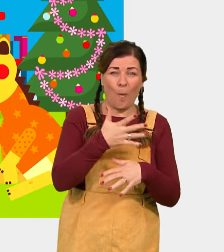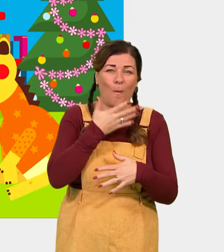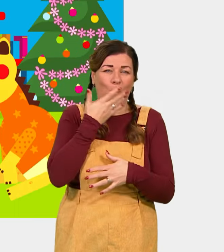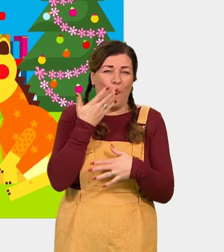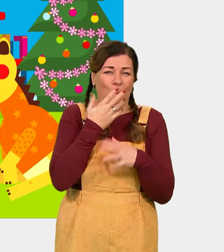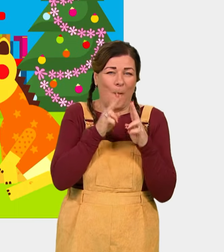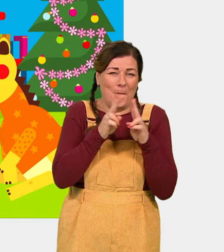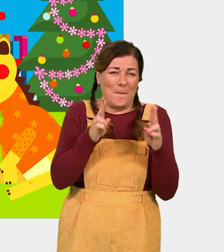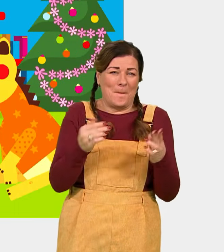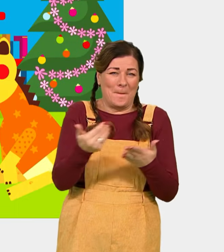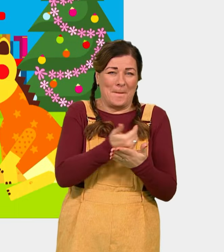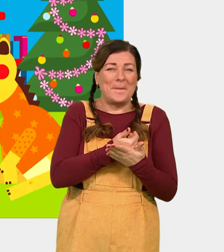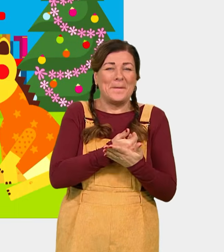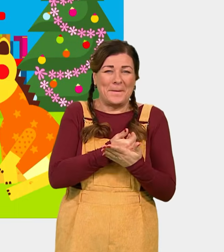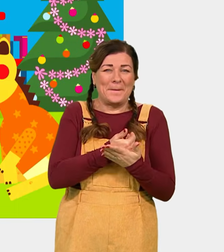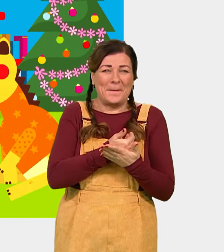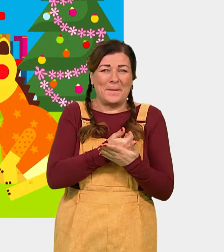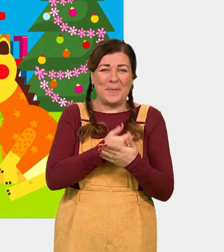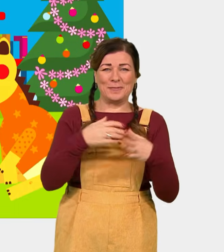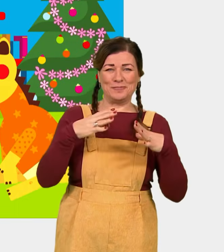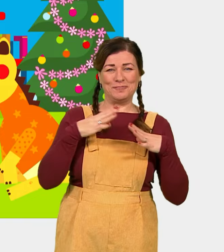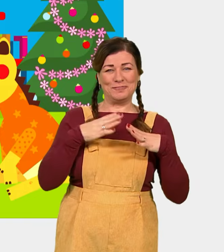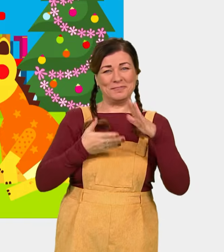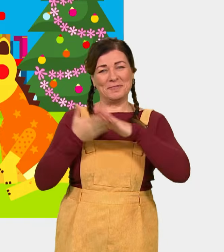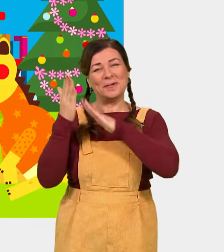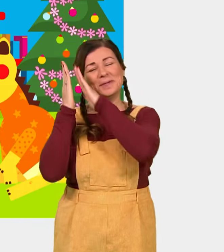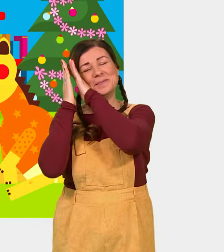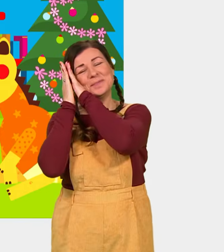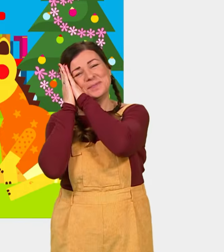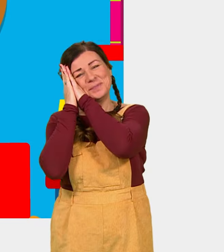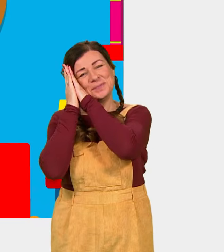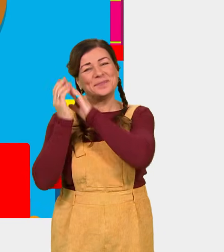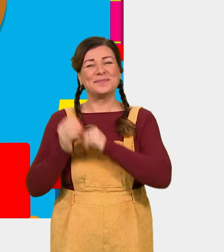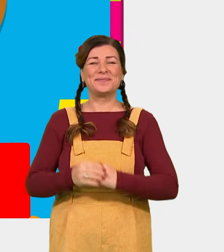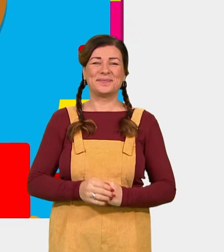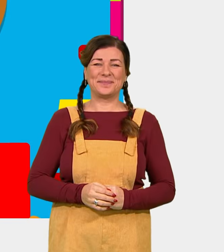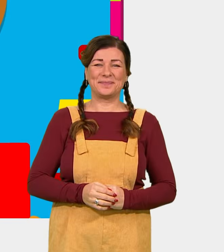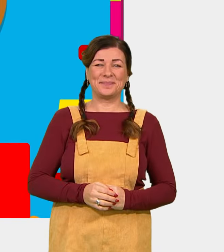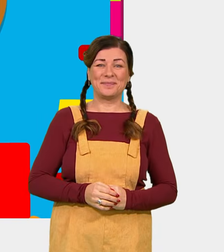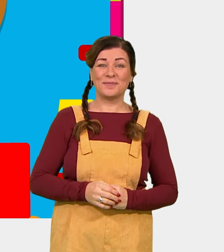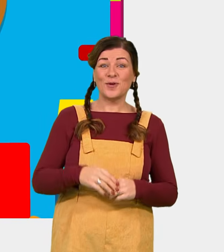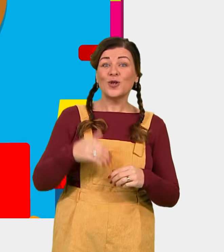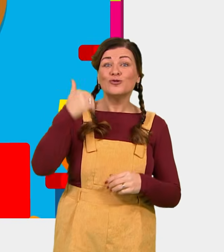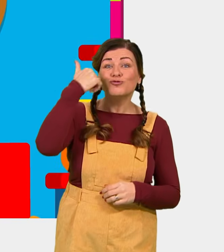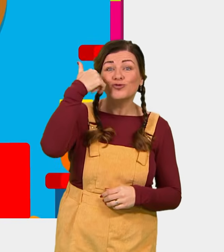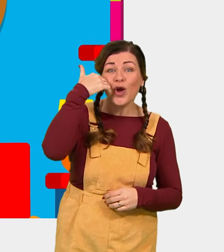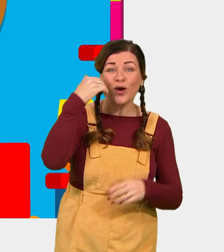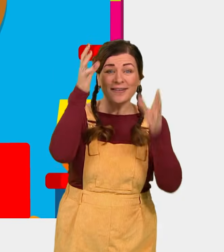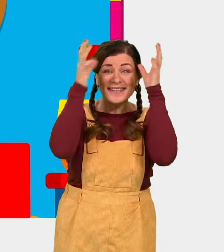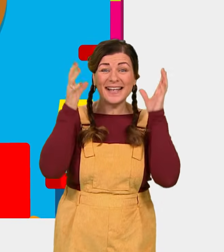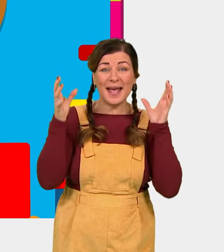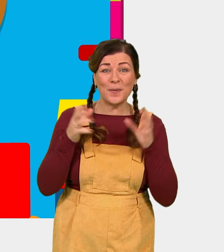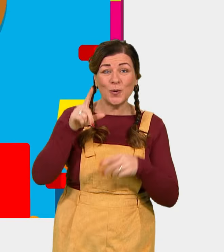gynnes a chlud yn y tŷ, yn paratoi at fynd i'r gwely. Roedd triog, llew